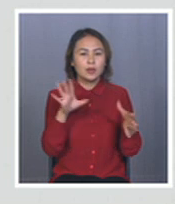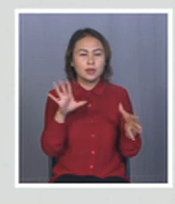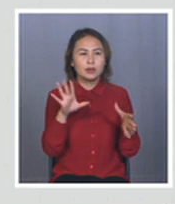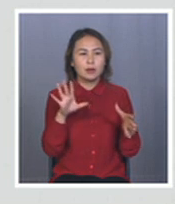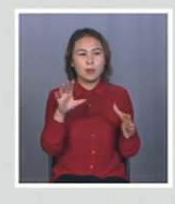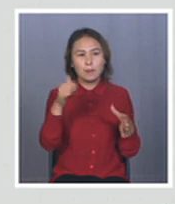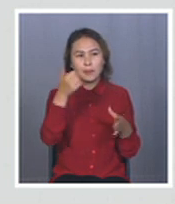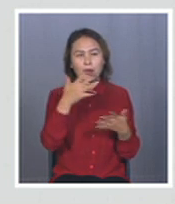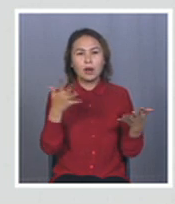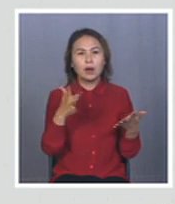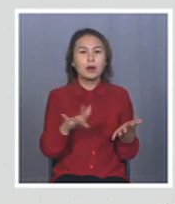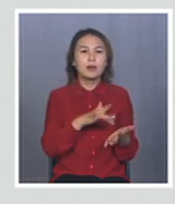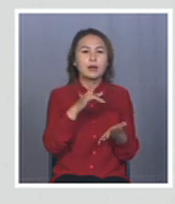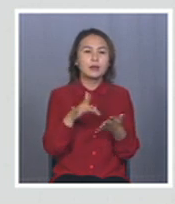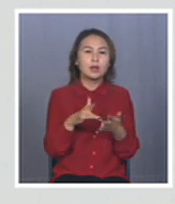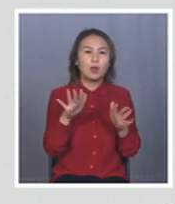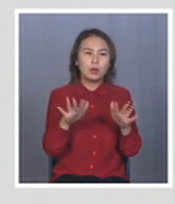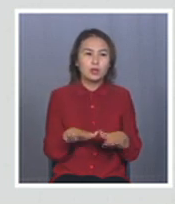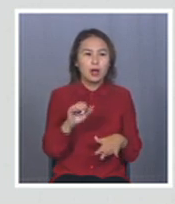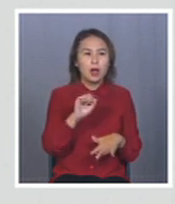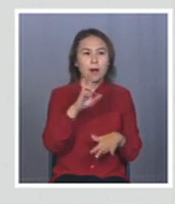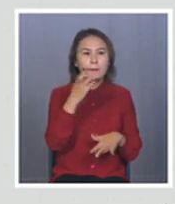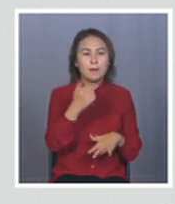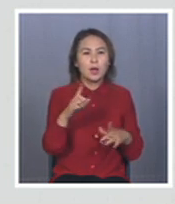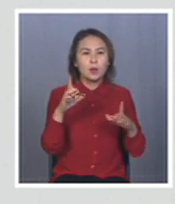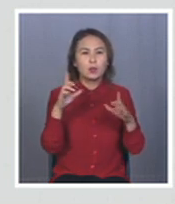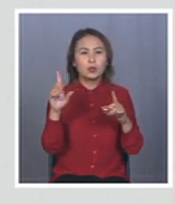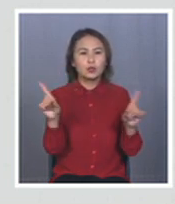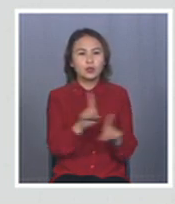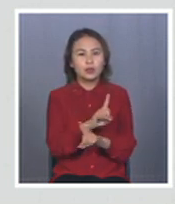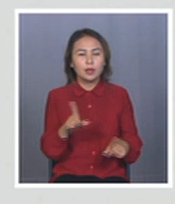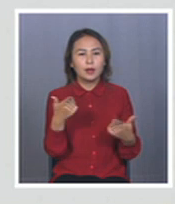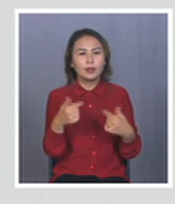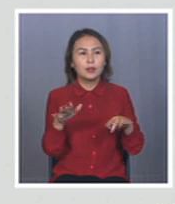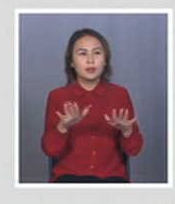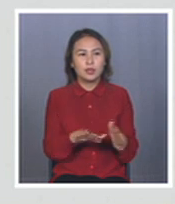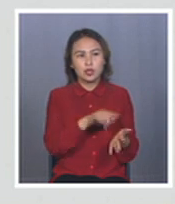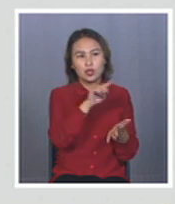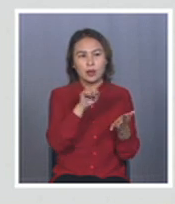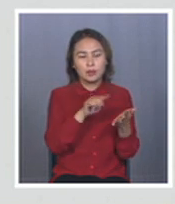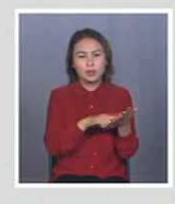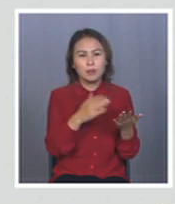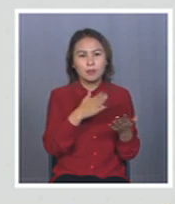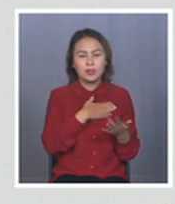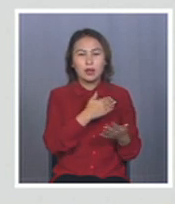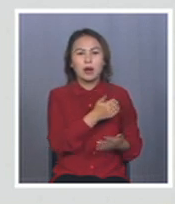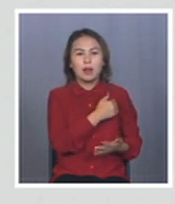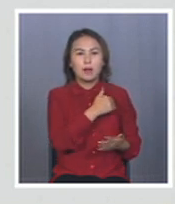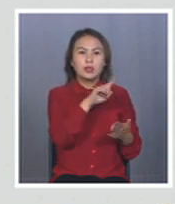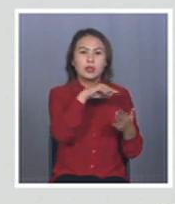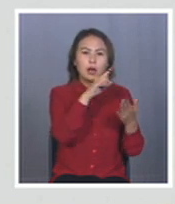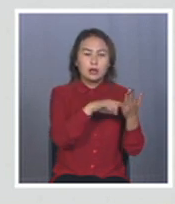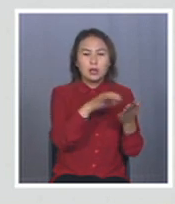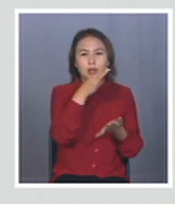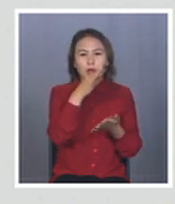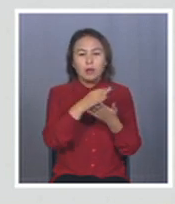қай қалада орналасқан, және Абай музейі қай қалада орналасқан деп сұраймыз. Біздің қалған сұрақтарға жауапты